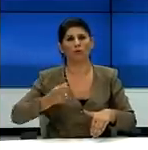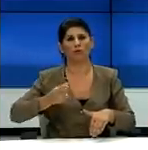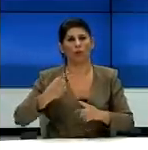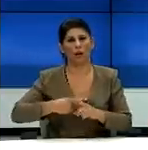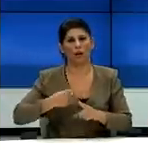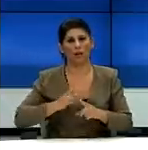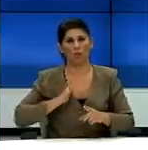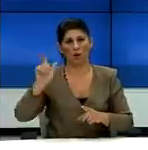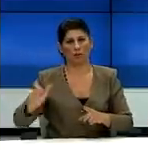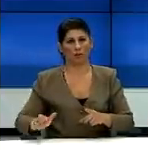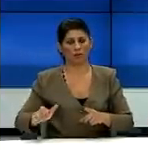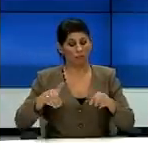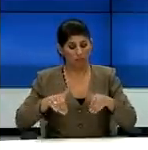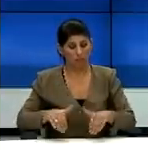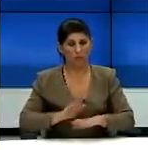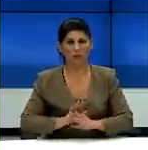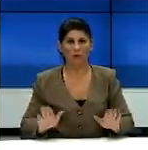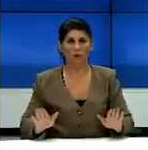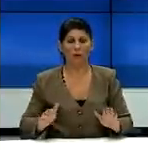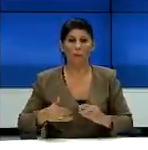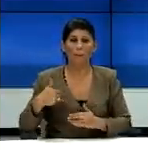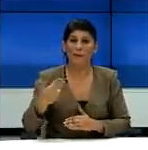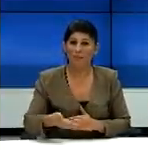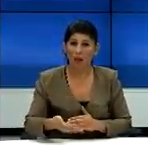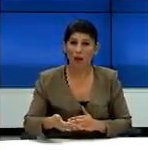πολιτών. Και στη συνέχεια